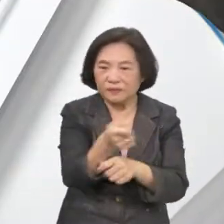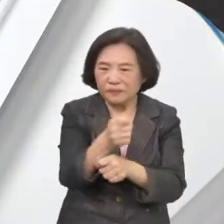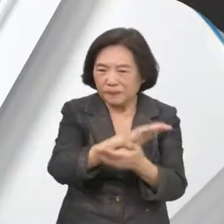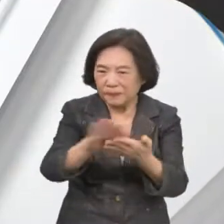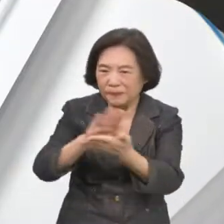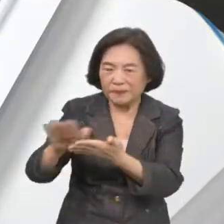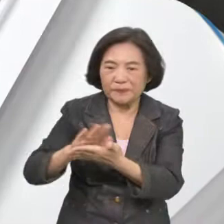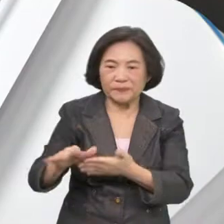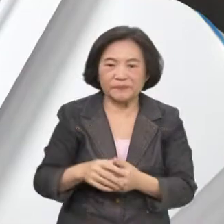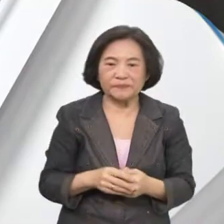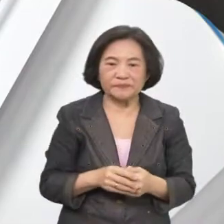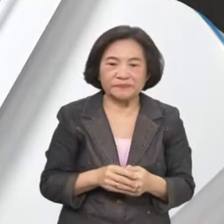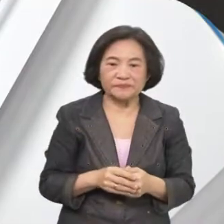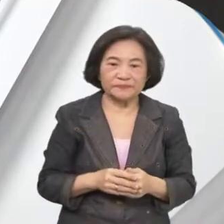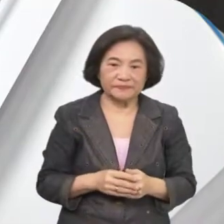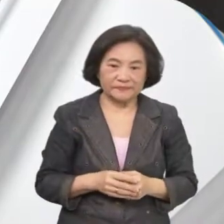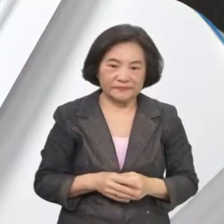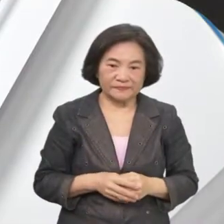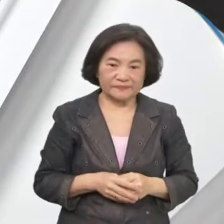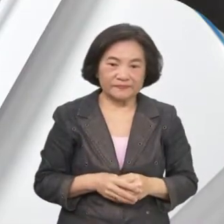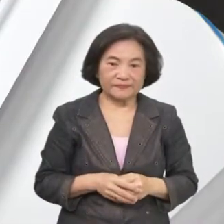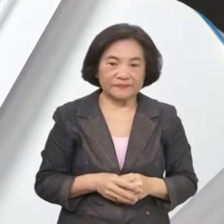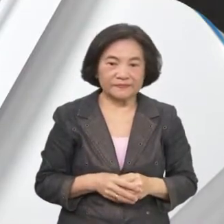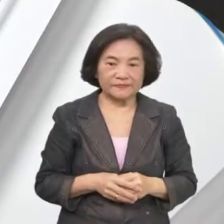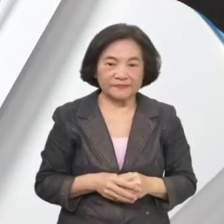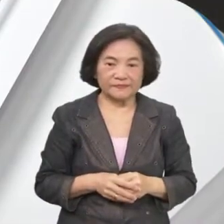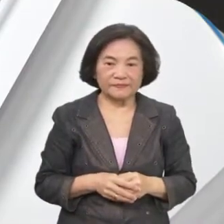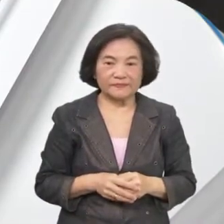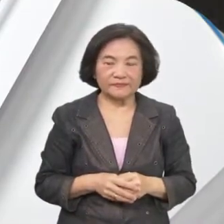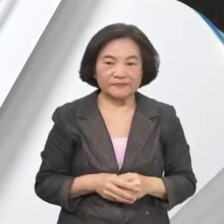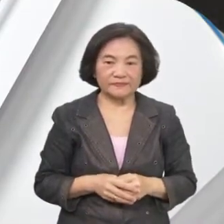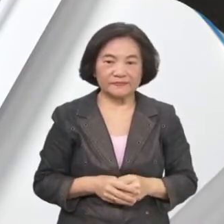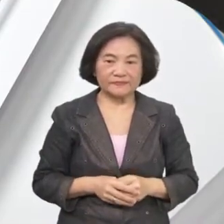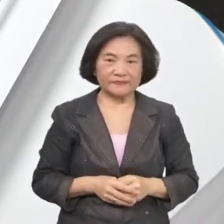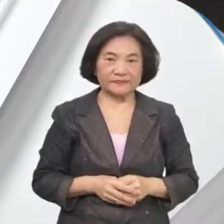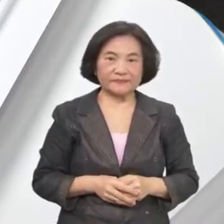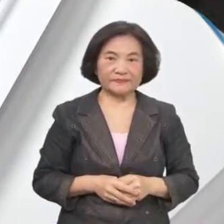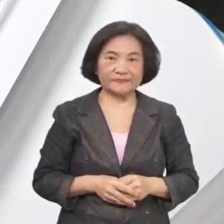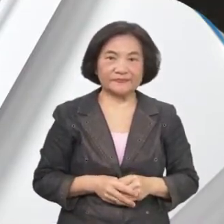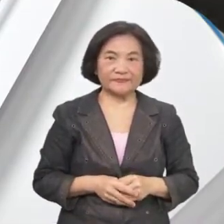同教研的环境，彻底的消毒清洁。下个新闻，潘胜峰，屏东报道。